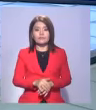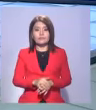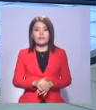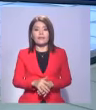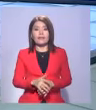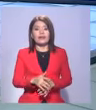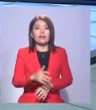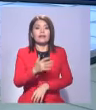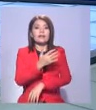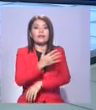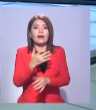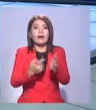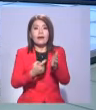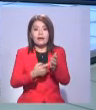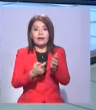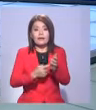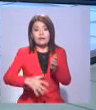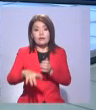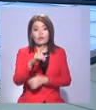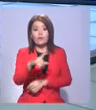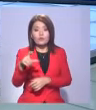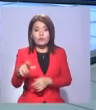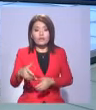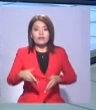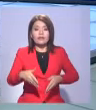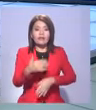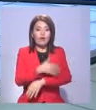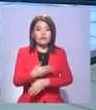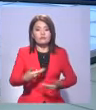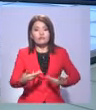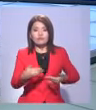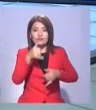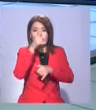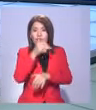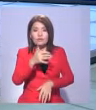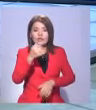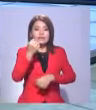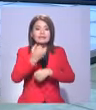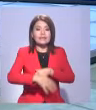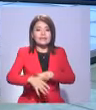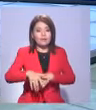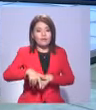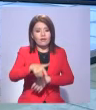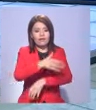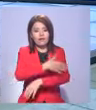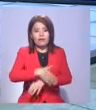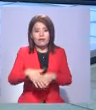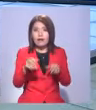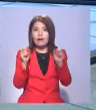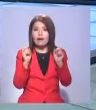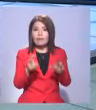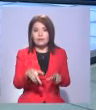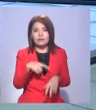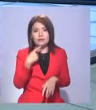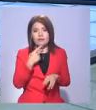Далаға шығудан қалдық. Қарағандыда жүздеген тұрғын жол азабын тартып отыр. Қаланың жаңа орталығында бірнеше көшенің олардың өміріне қауіп төндіретінін